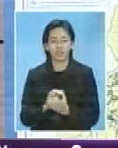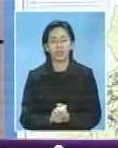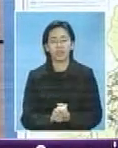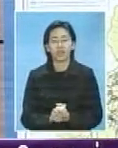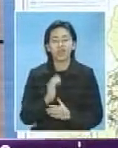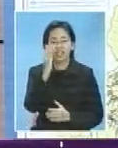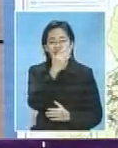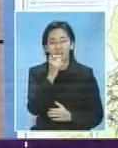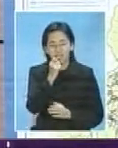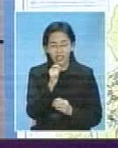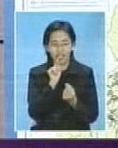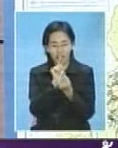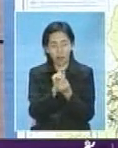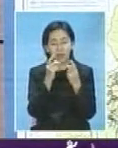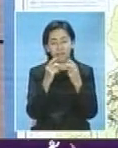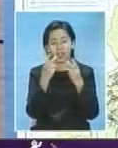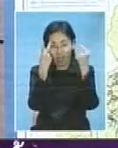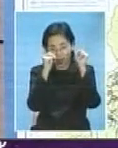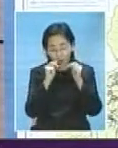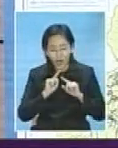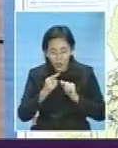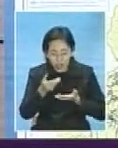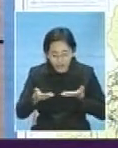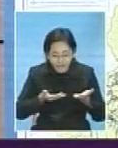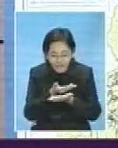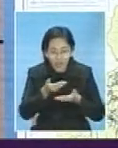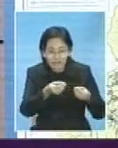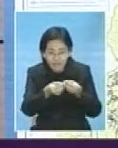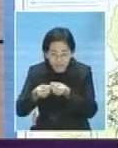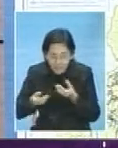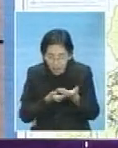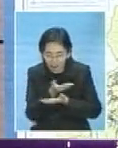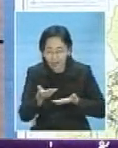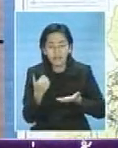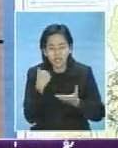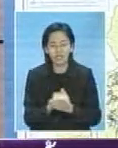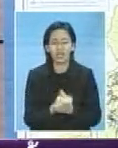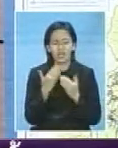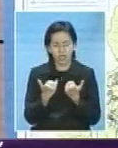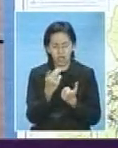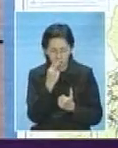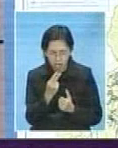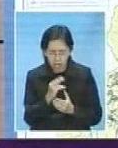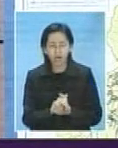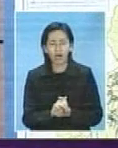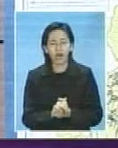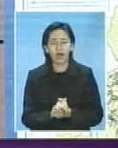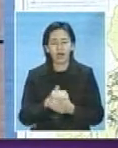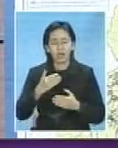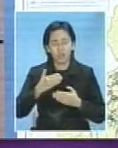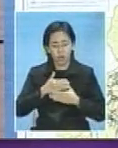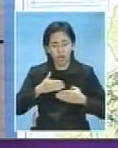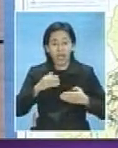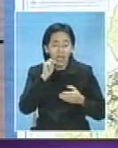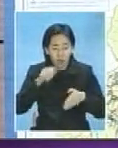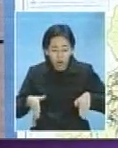ได้เข้าร่วมหารือกับท่านนายกรัฐมนตรีนะครับบางเรื่องที่เราประสบพบเห็นเช่นการรั่วลงของคันกั้นน้ำคลองประป